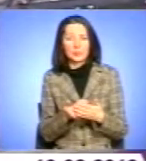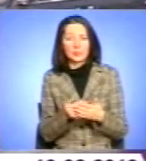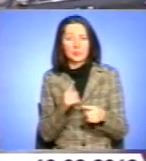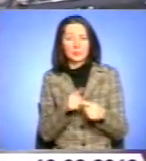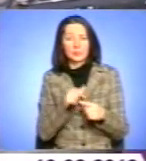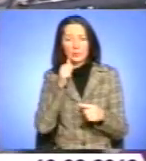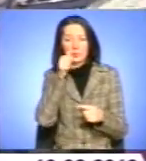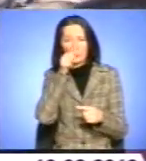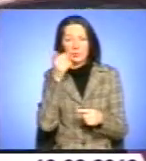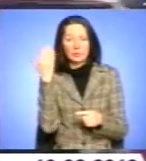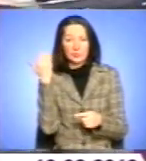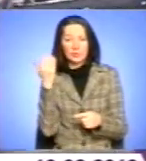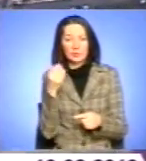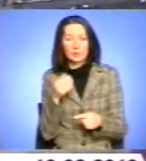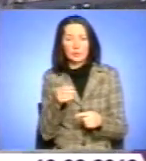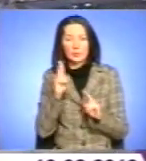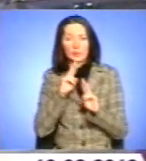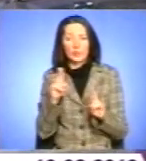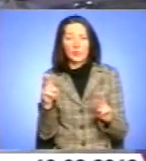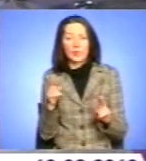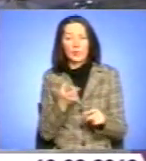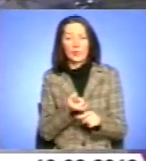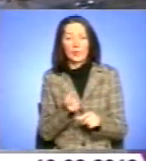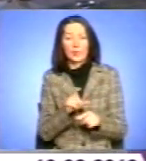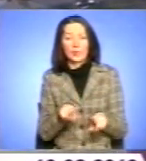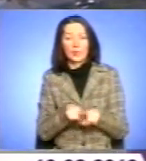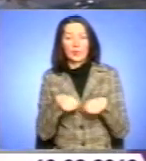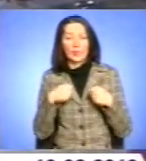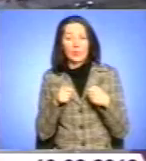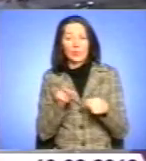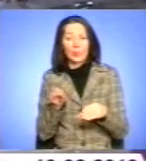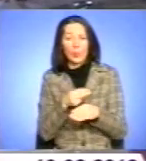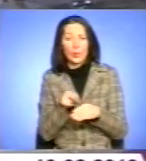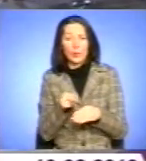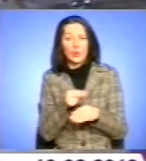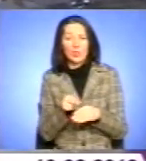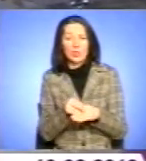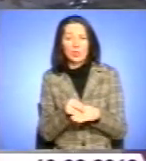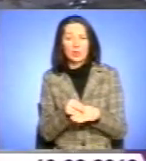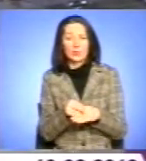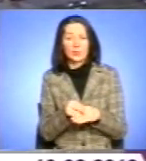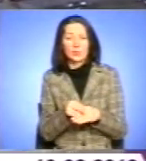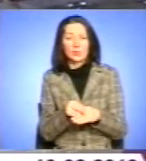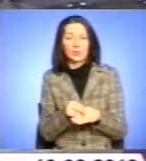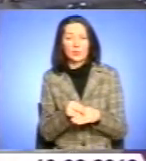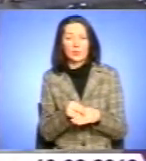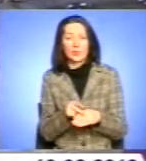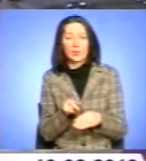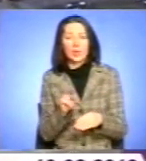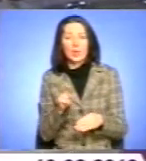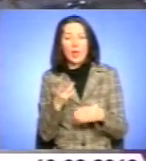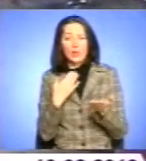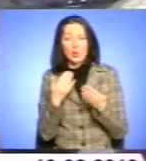Півроку назад, я знаю. Переважно так стараємося, щоб лікуватися. І ви ставитеся до щеплення?